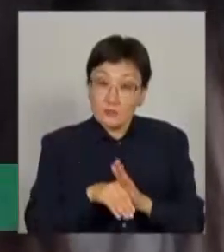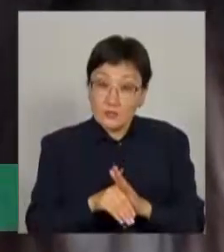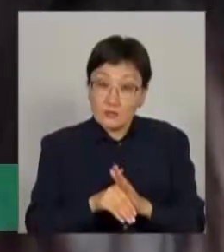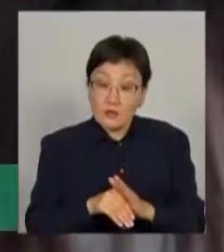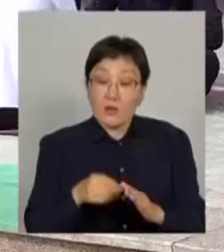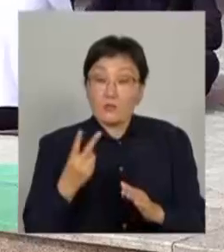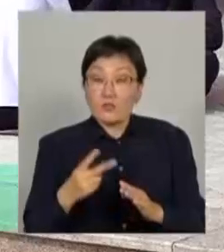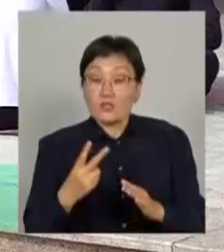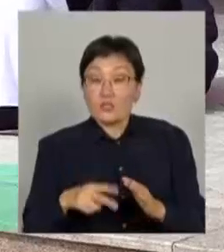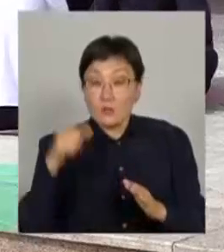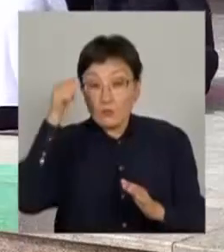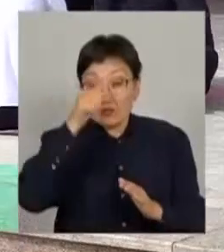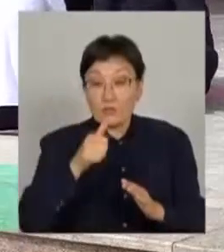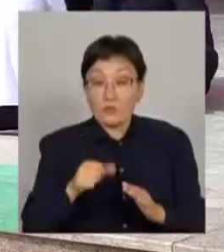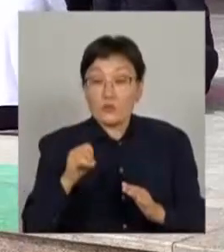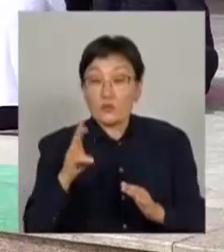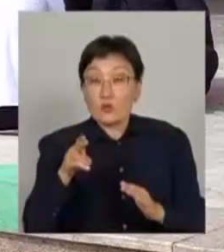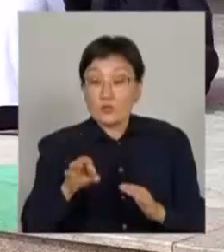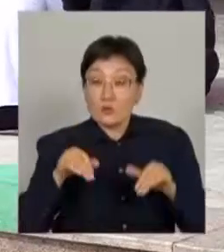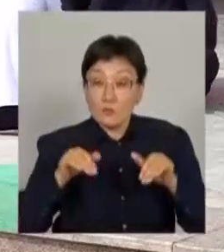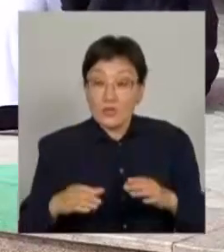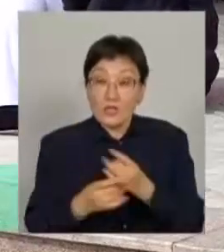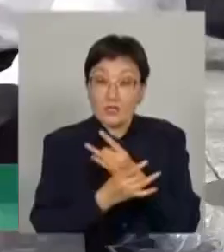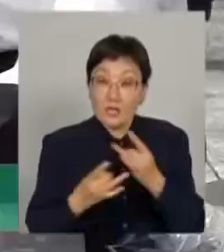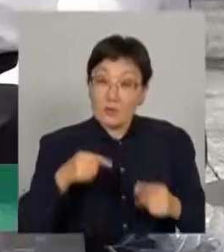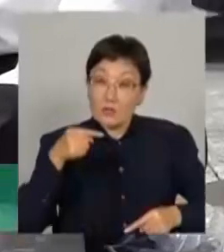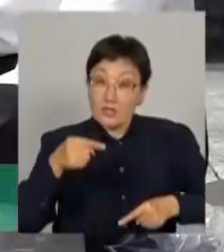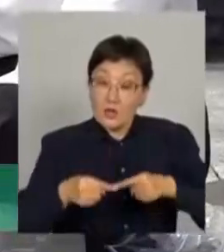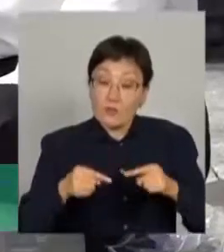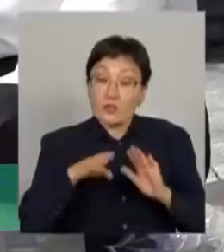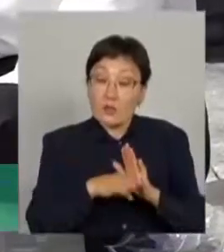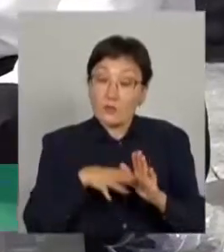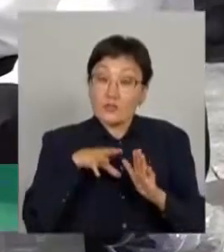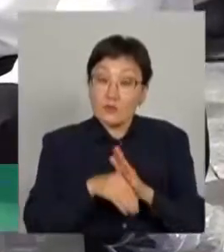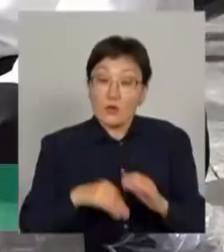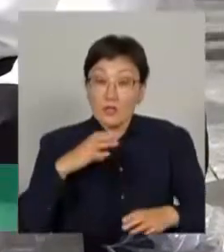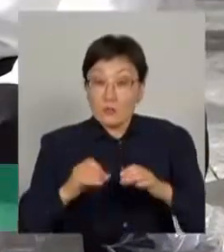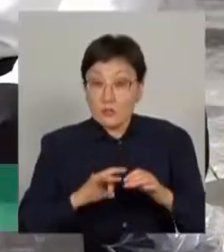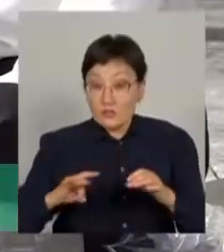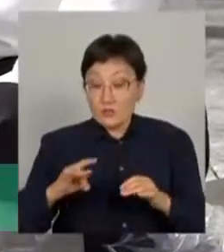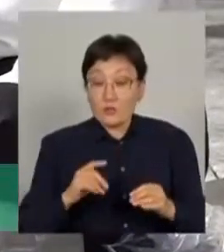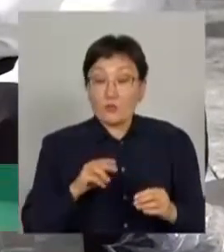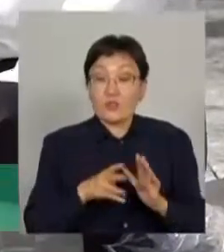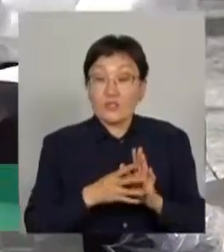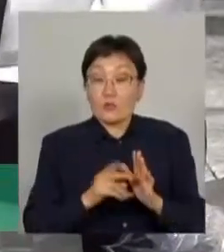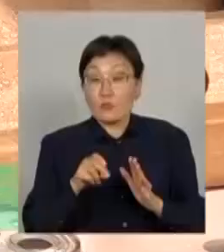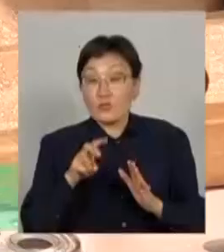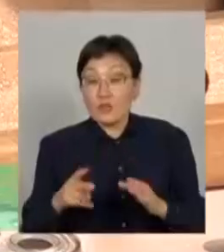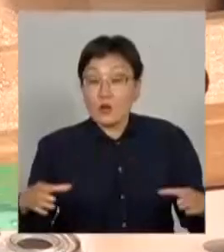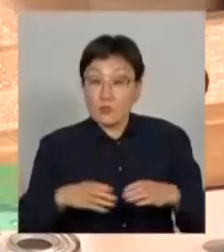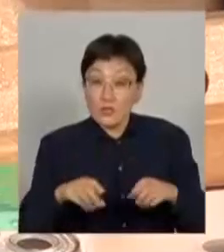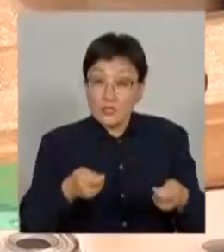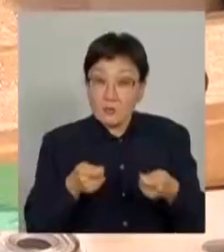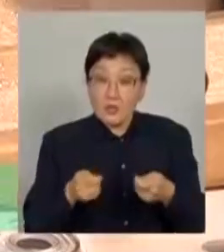Ал 2020 жылы ЮНЕСКО шешімімен мәдени мұра құрамына кірді. Дүниежүзілік және республикалық тоғызқұмалақ федерациясының